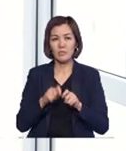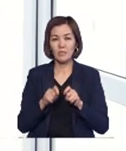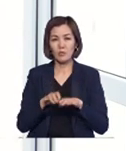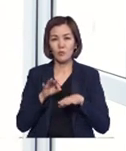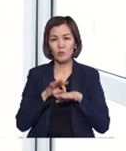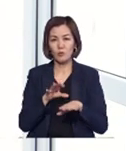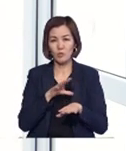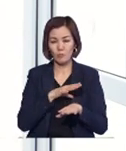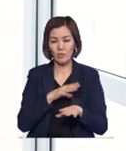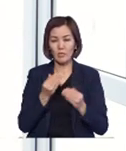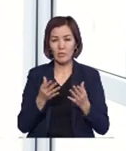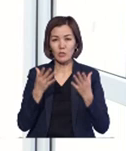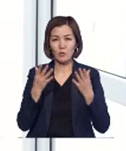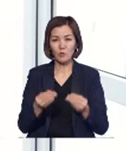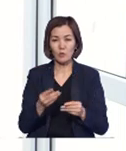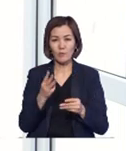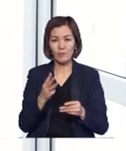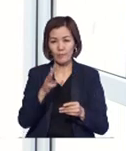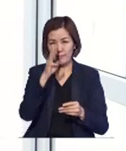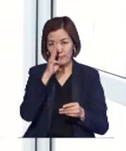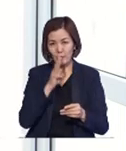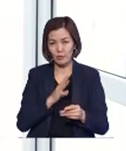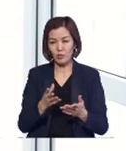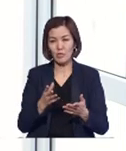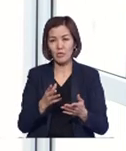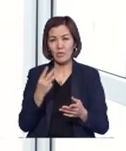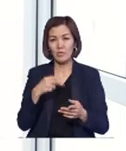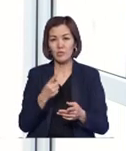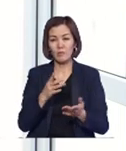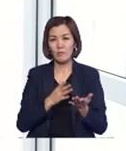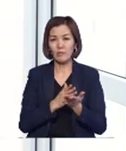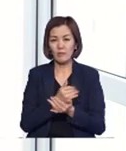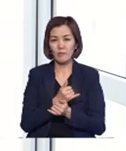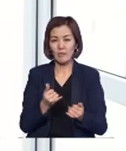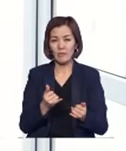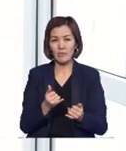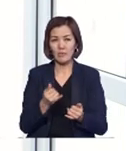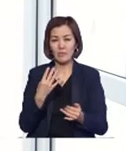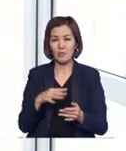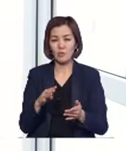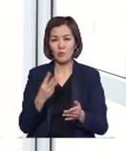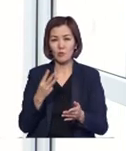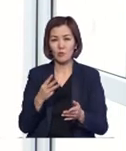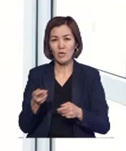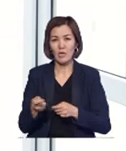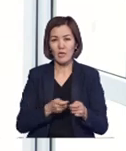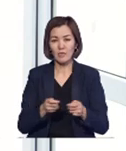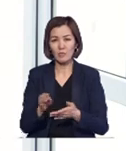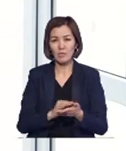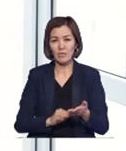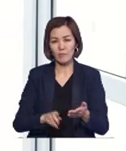болатын. Қазіргі таңда енді 1-90-да 21 лауазым тұлғаға қатысты 43 әкімшілік хаттама толтырылып, мемлекет